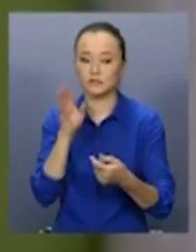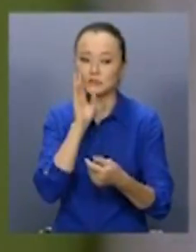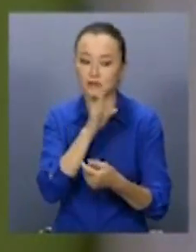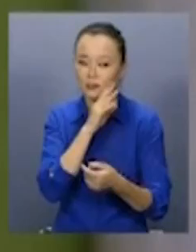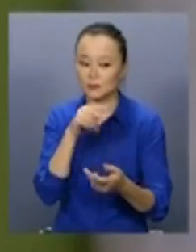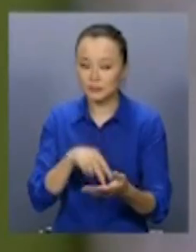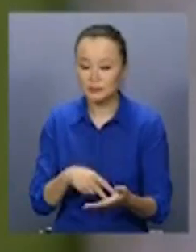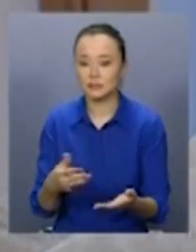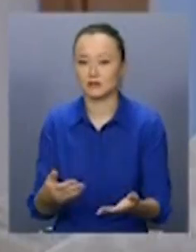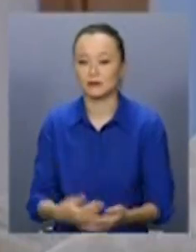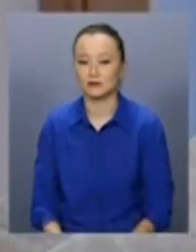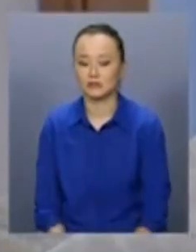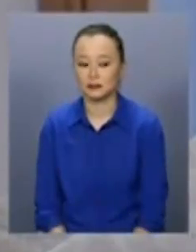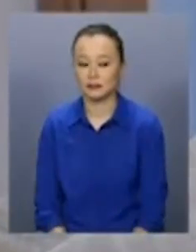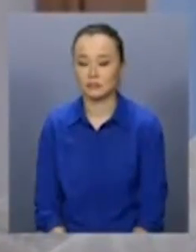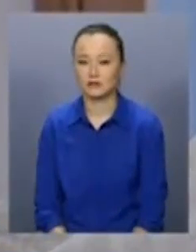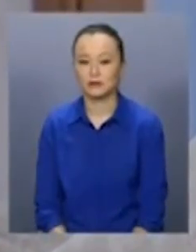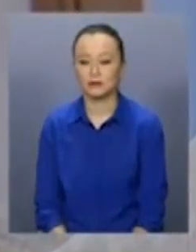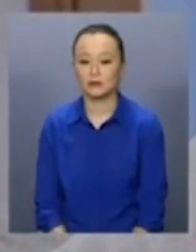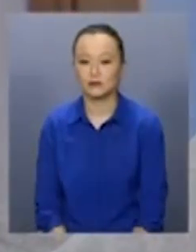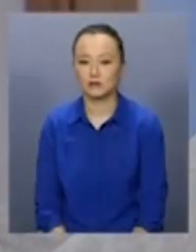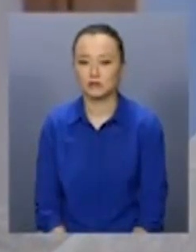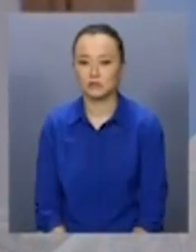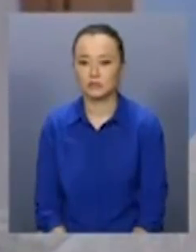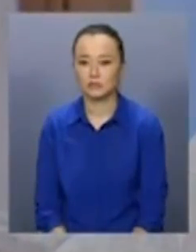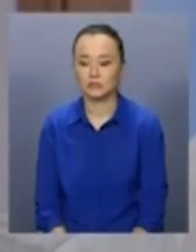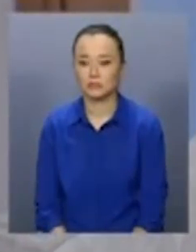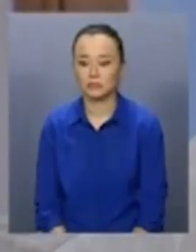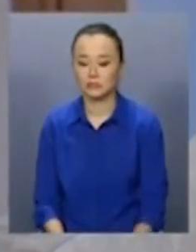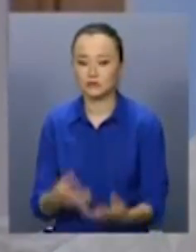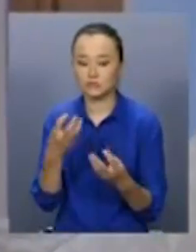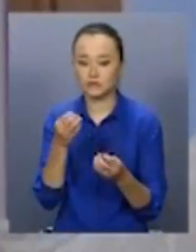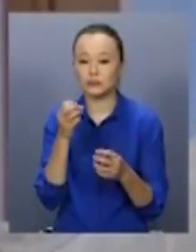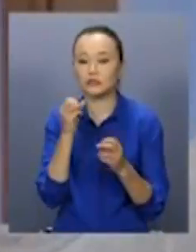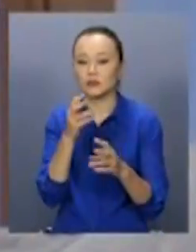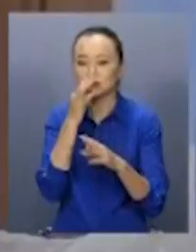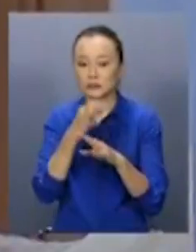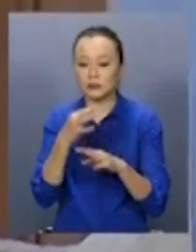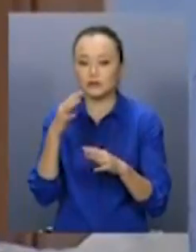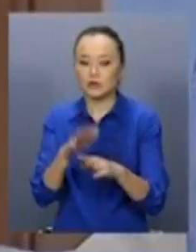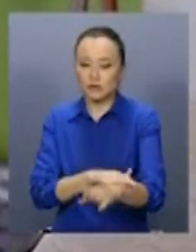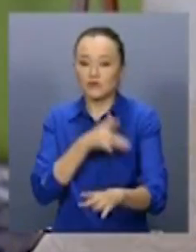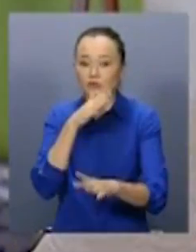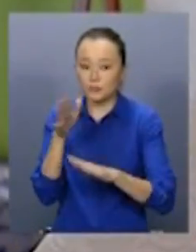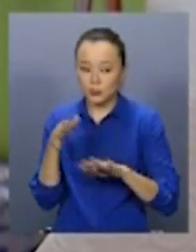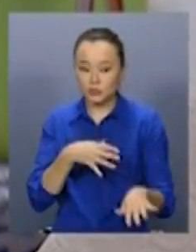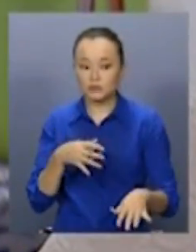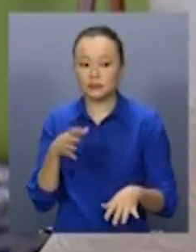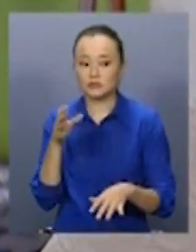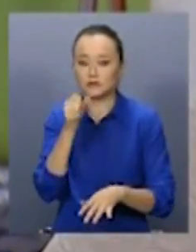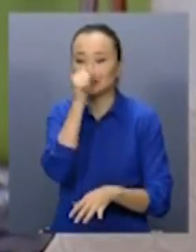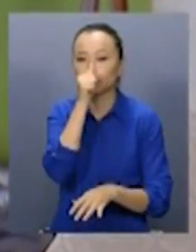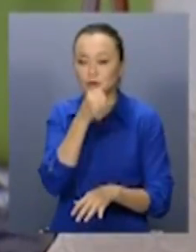болдым. Сосын барып, қалай айтайын енді. Біраз уақыт өткеннен кейін әрине сахнаңды